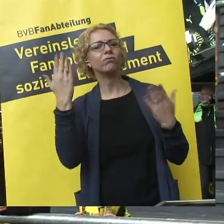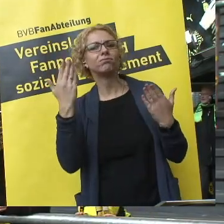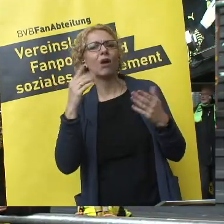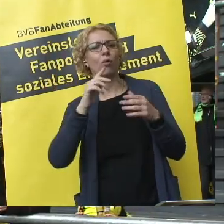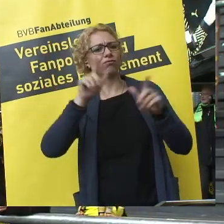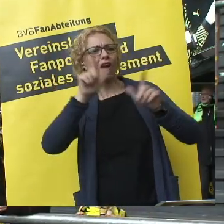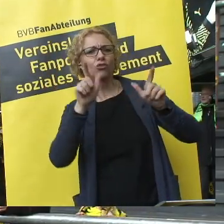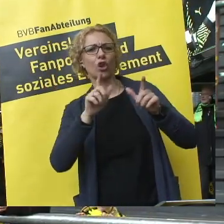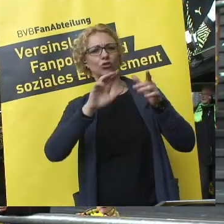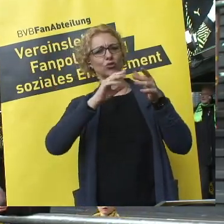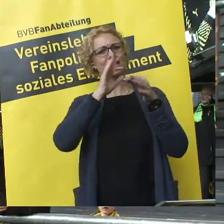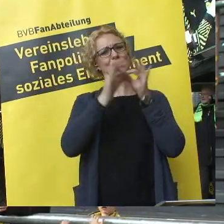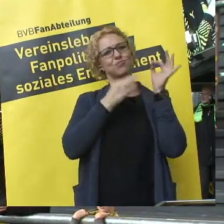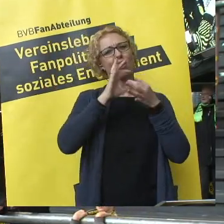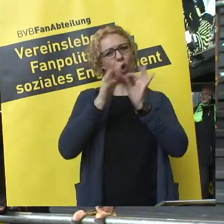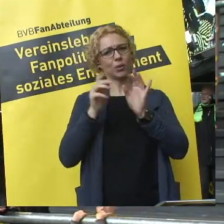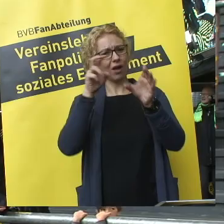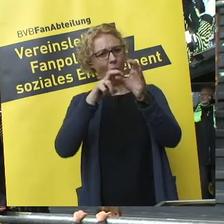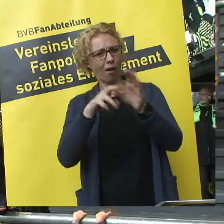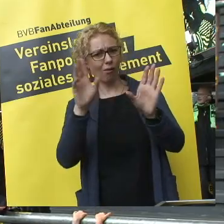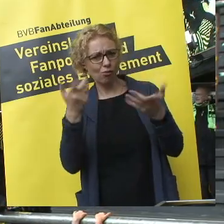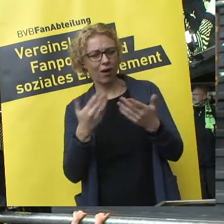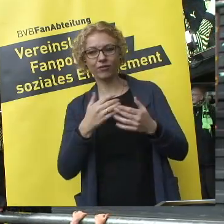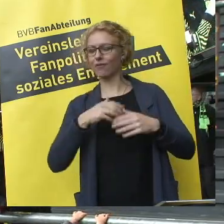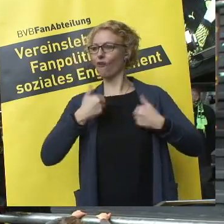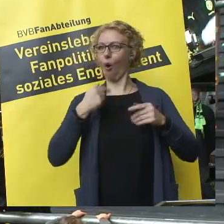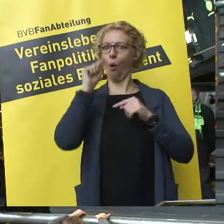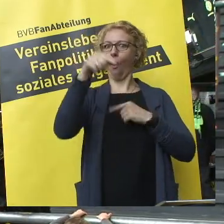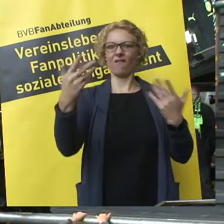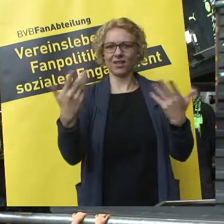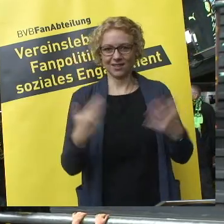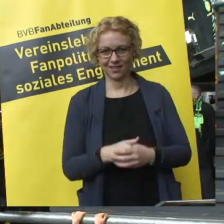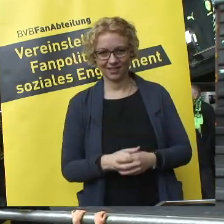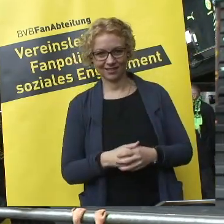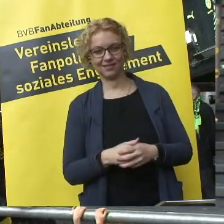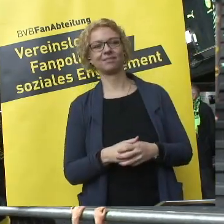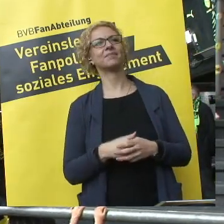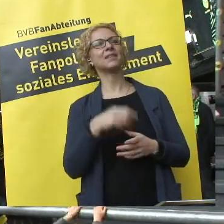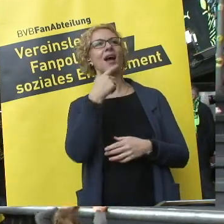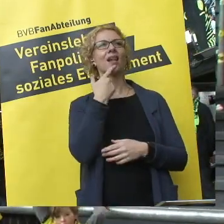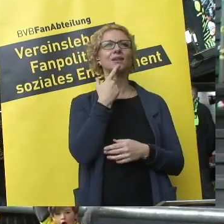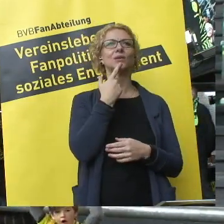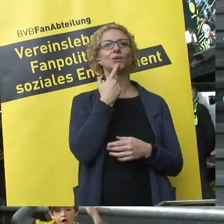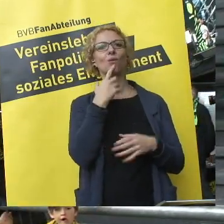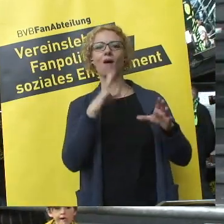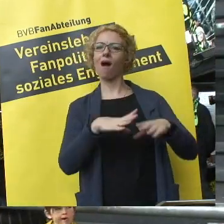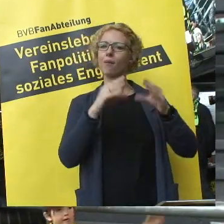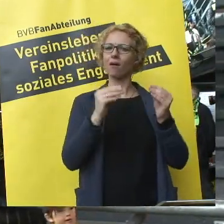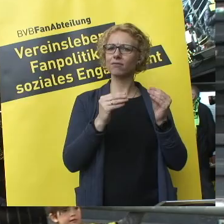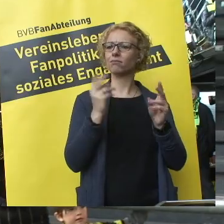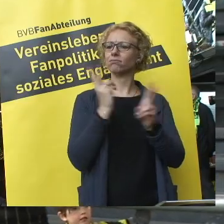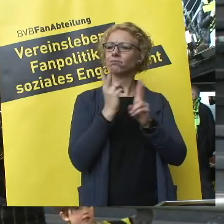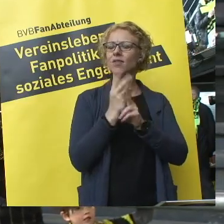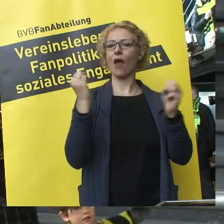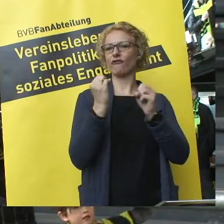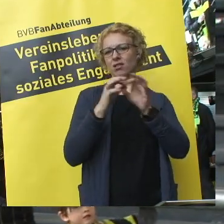Veranstaltungen des Special Olympics, an denen du teilnimmst. Worauf freust du dich denn besonders? Also wir haben am Anfang die